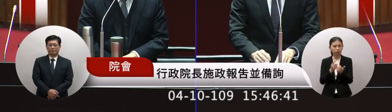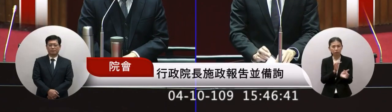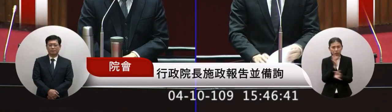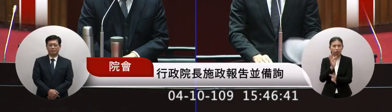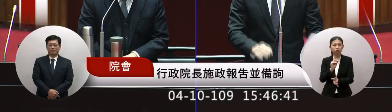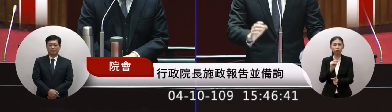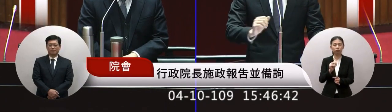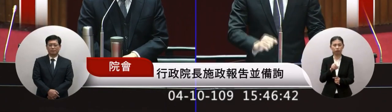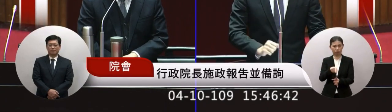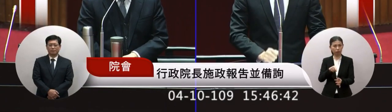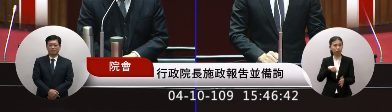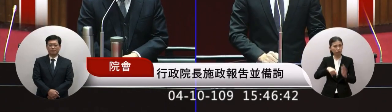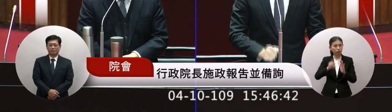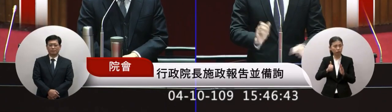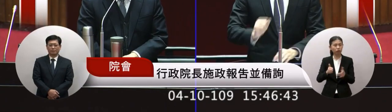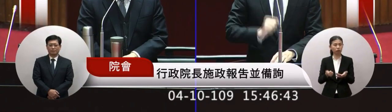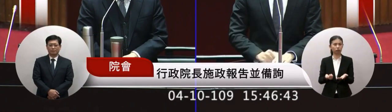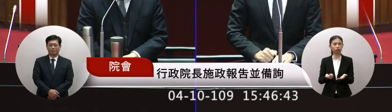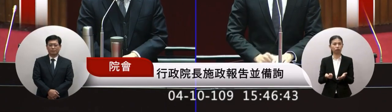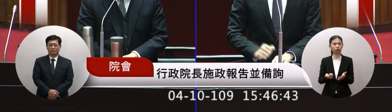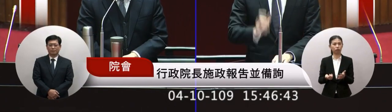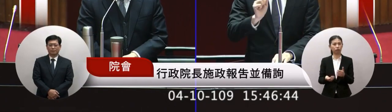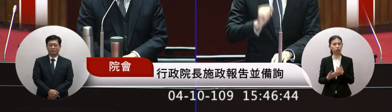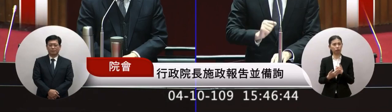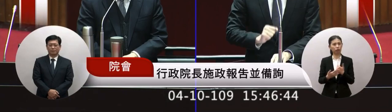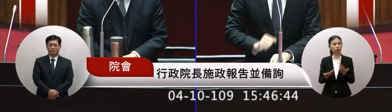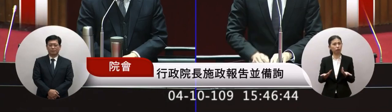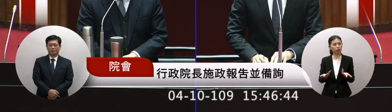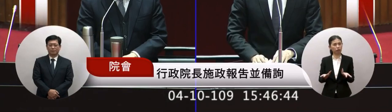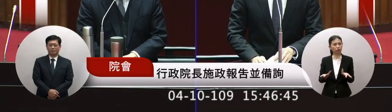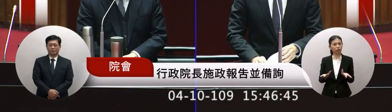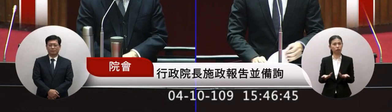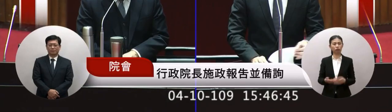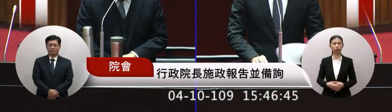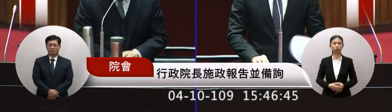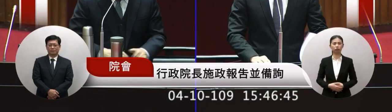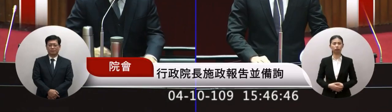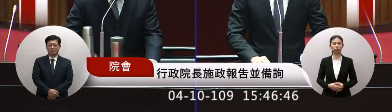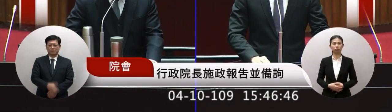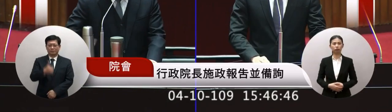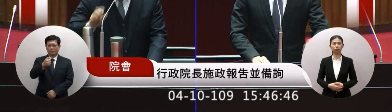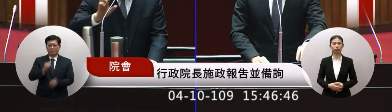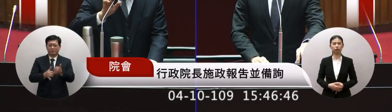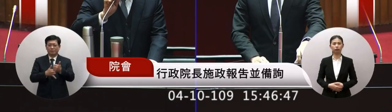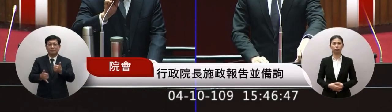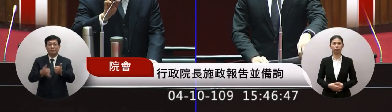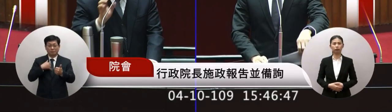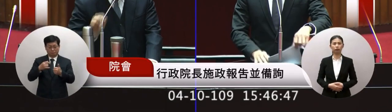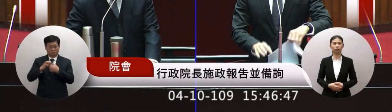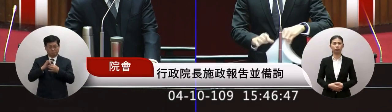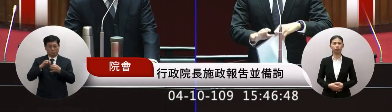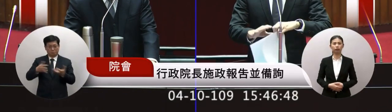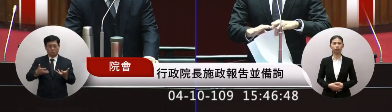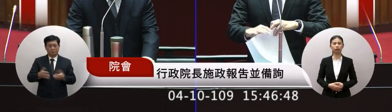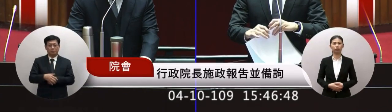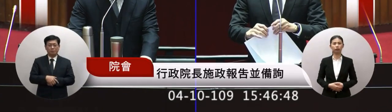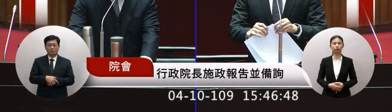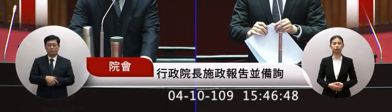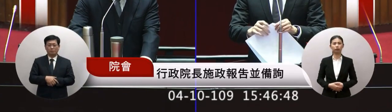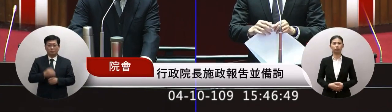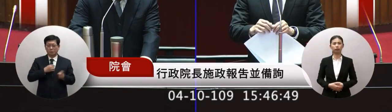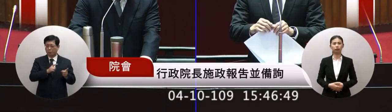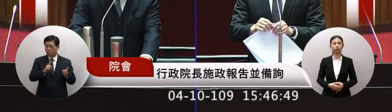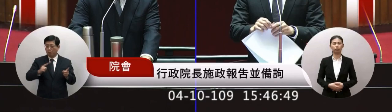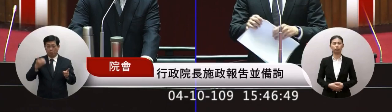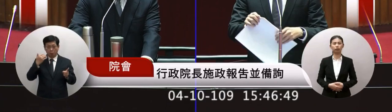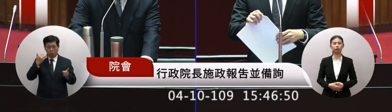即个部分会当请院长来互阮一个即个答案无？ 啊，感谢委员诶关心，任何人